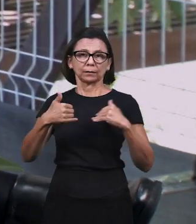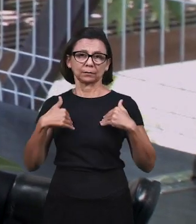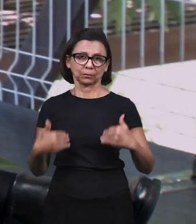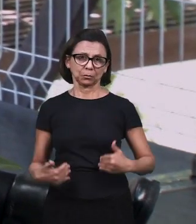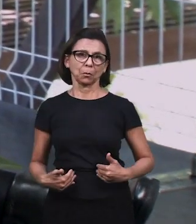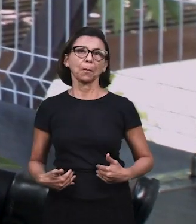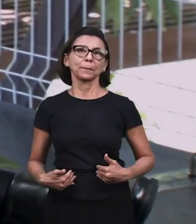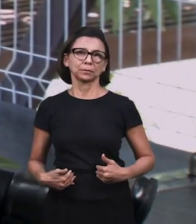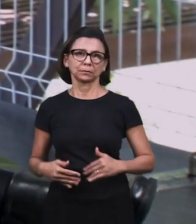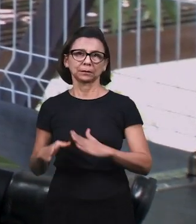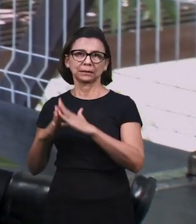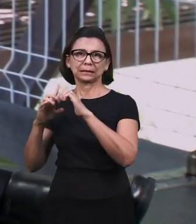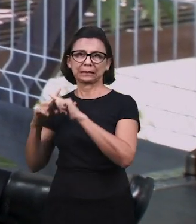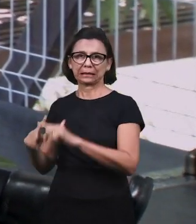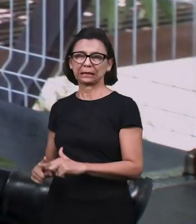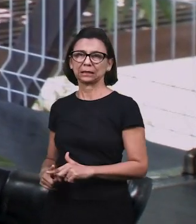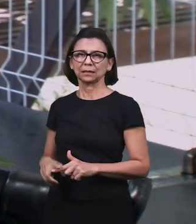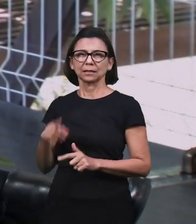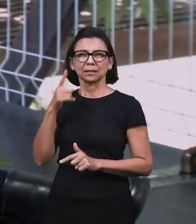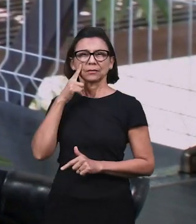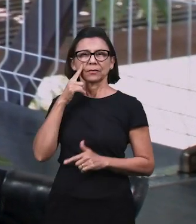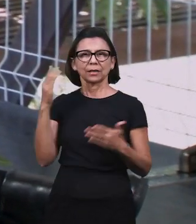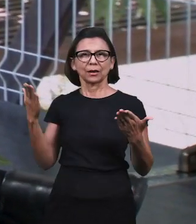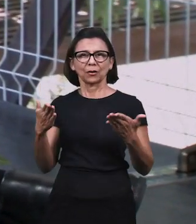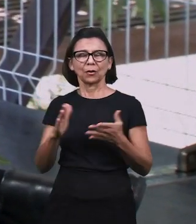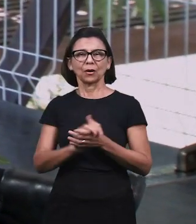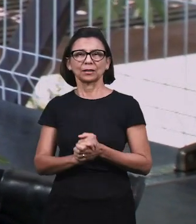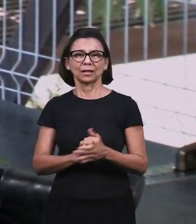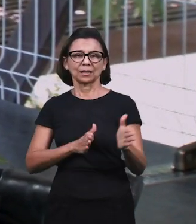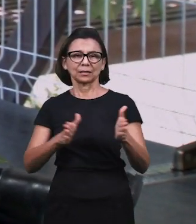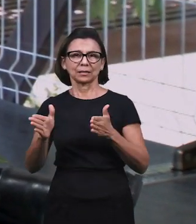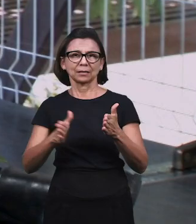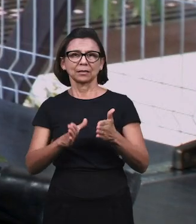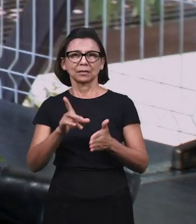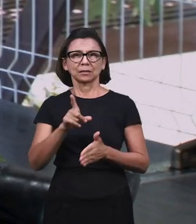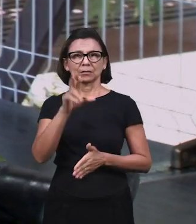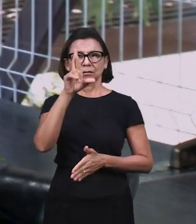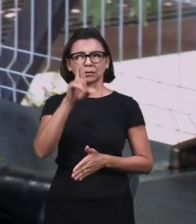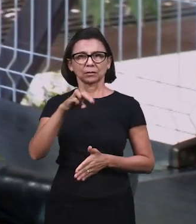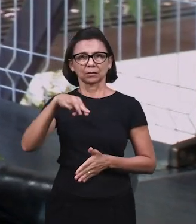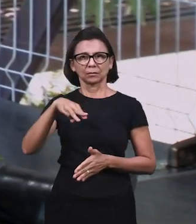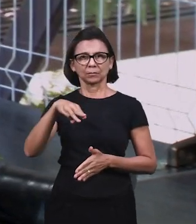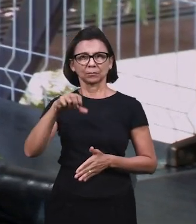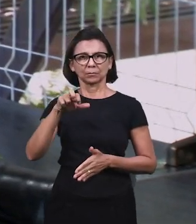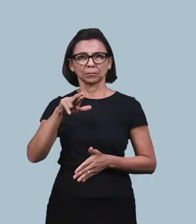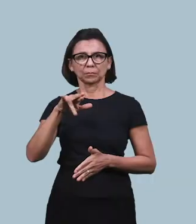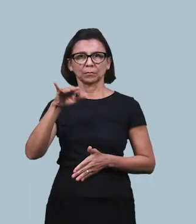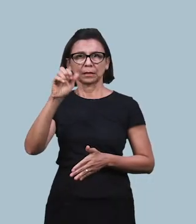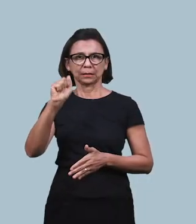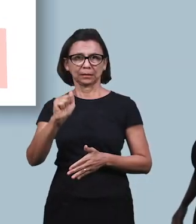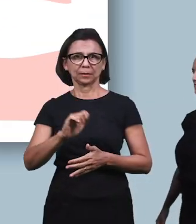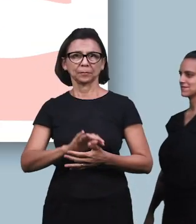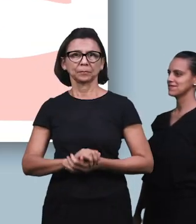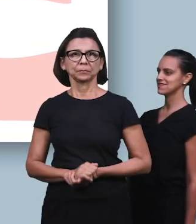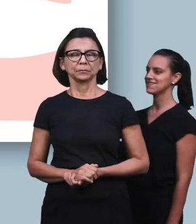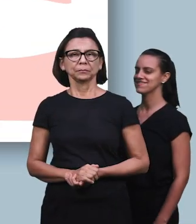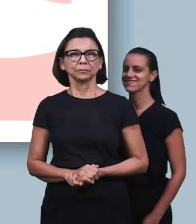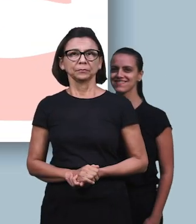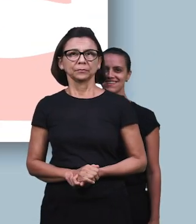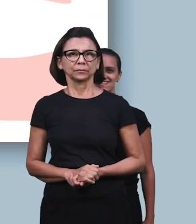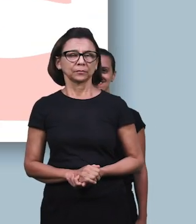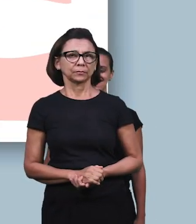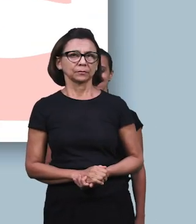de ce corps. Vous avez à apprendre davantage sur cela dans le tableau Accessibilité avec le Dr Marine Ami.